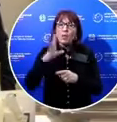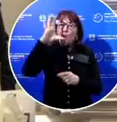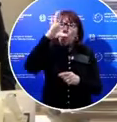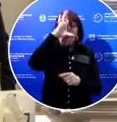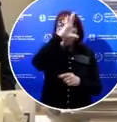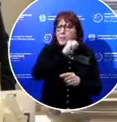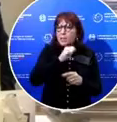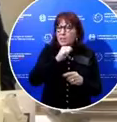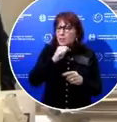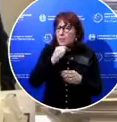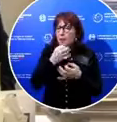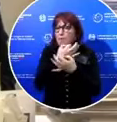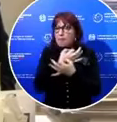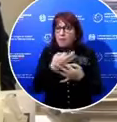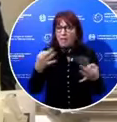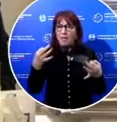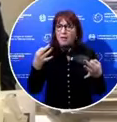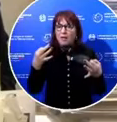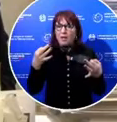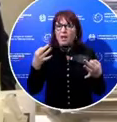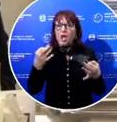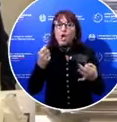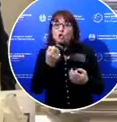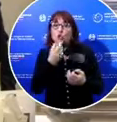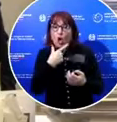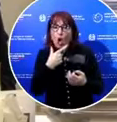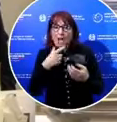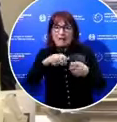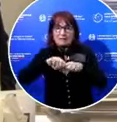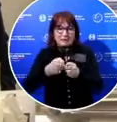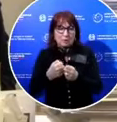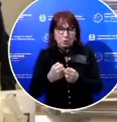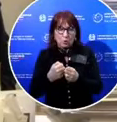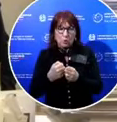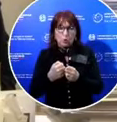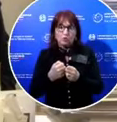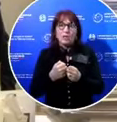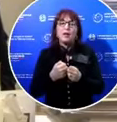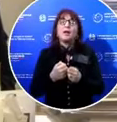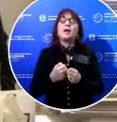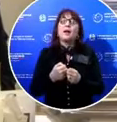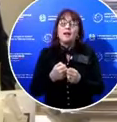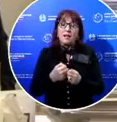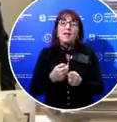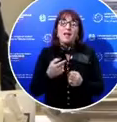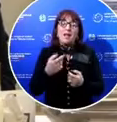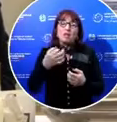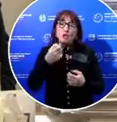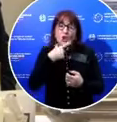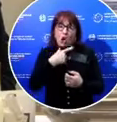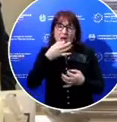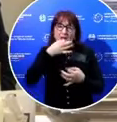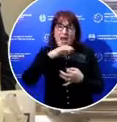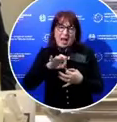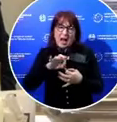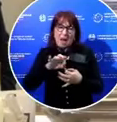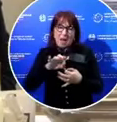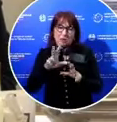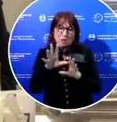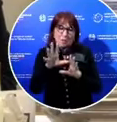fondo la distruttività delle droghe e se ne abbatterà la loro nefasta capacità